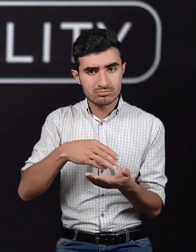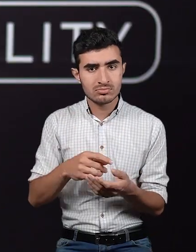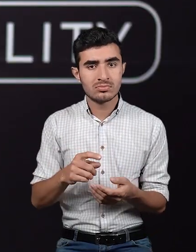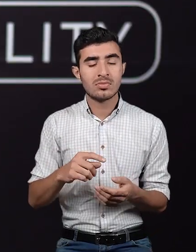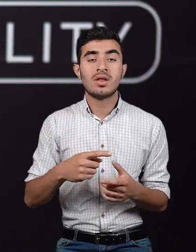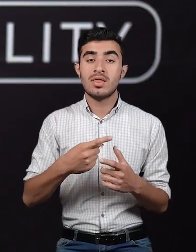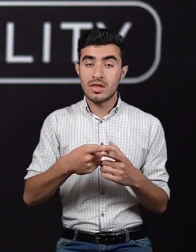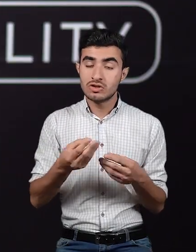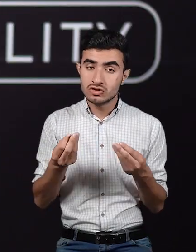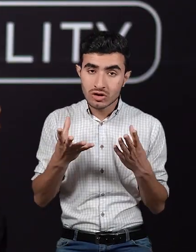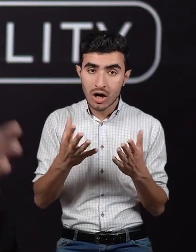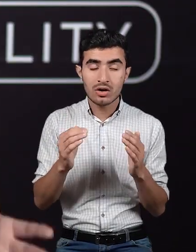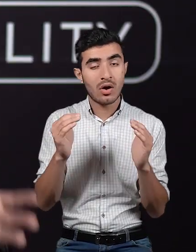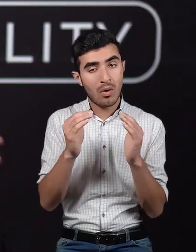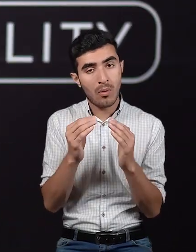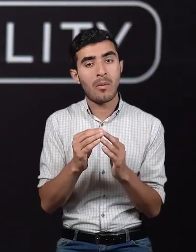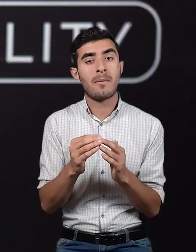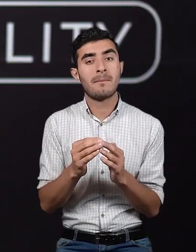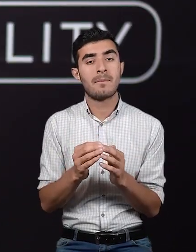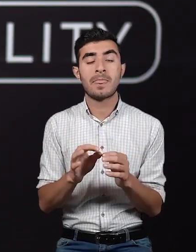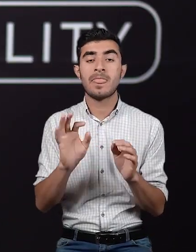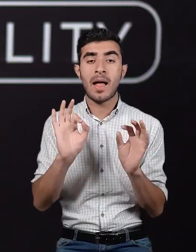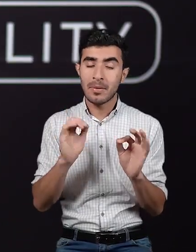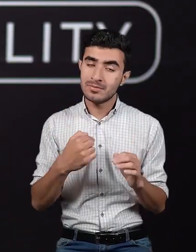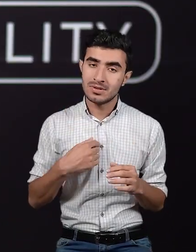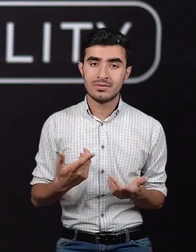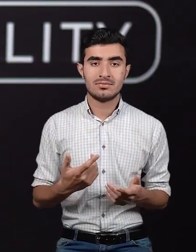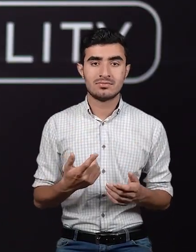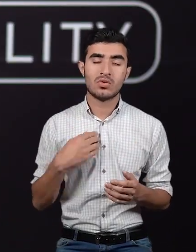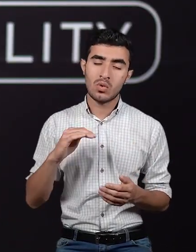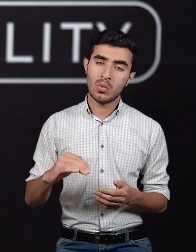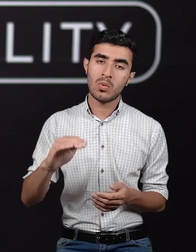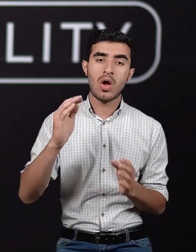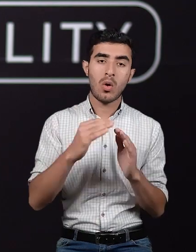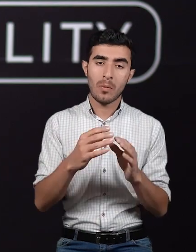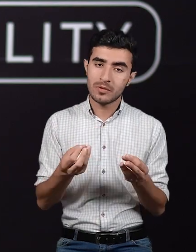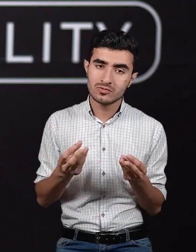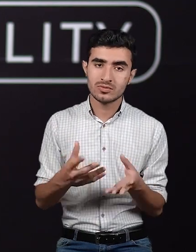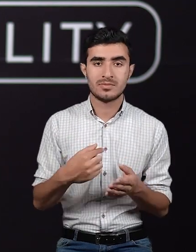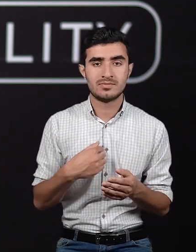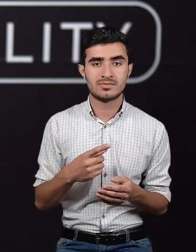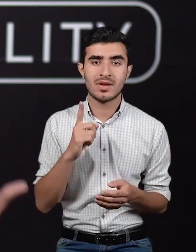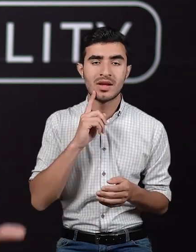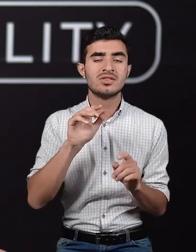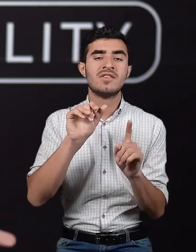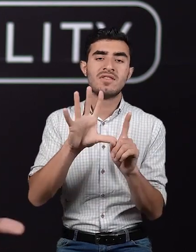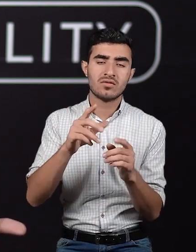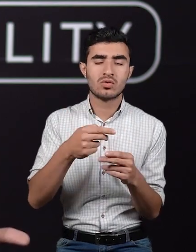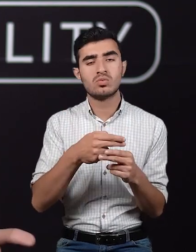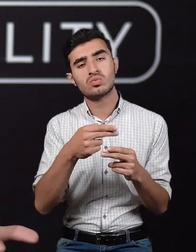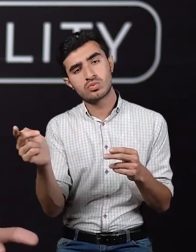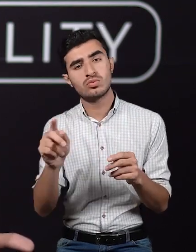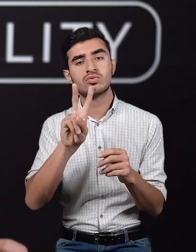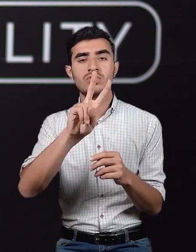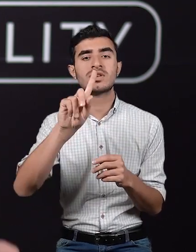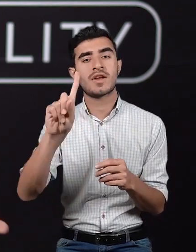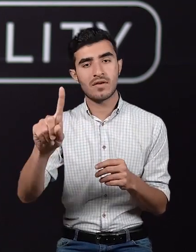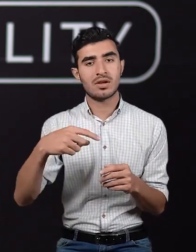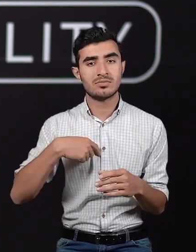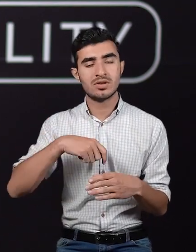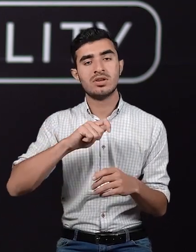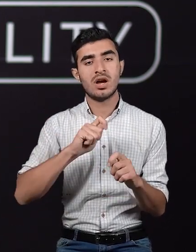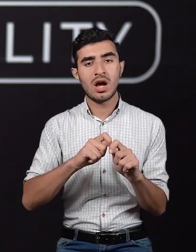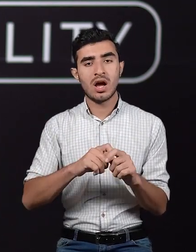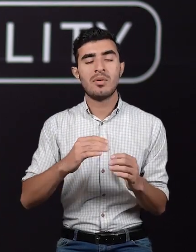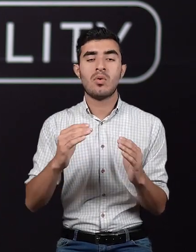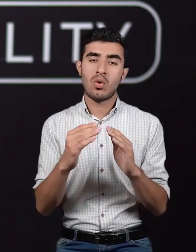डेकोरेटिंग केक्स, एक्चुअली स्टार्ट फ्रॉम होम. दैट इज़ व्हाट आई डिड. आई स्टार्टेड फ्रॉम होम. मैं अपने घर फ्रॉम द एज ऑफ 15 टू द